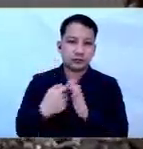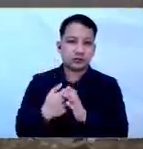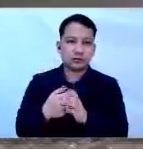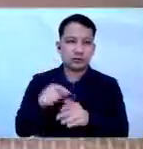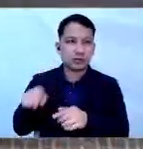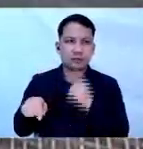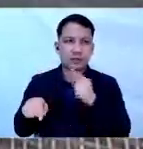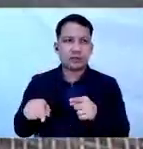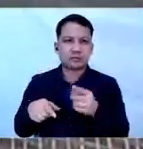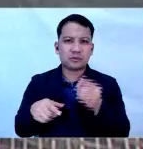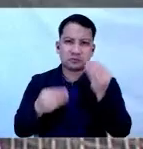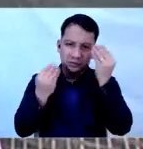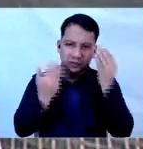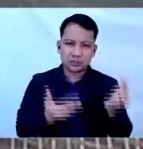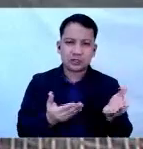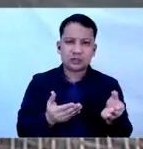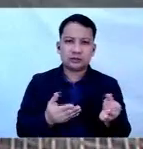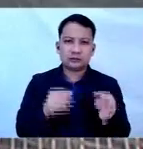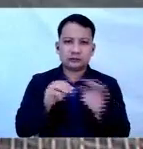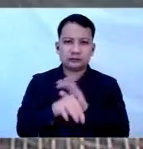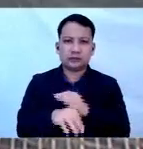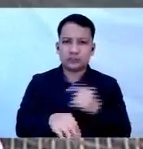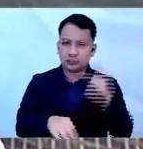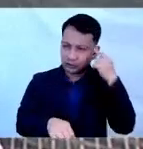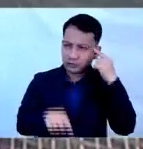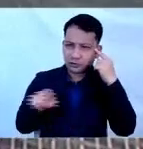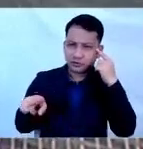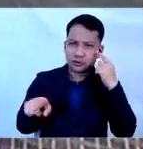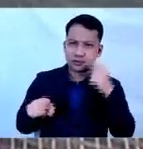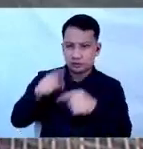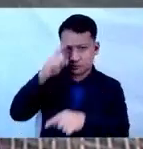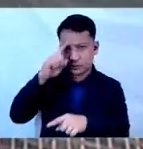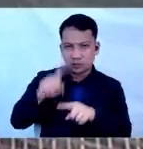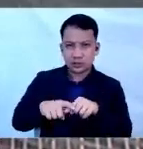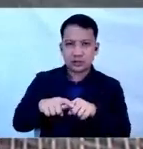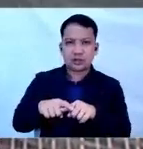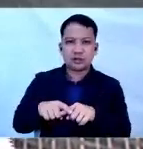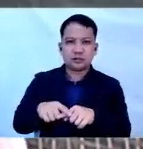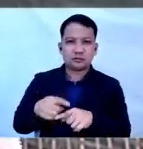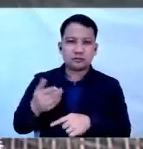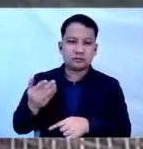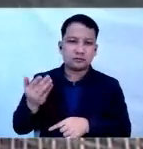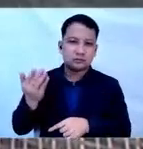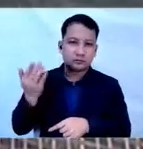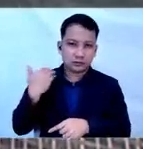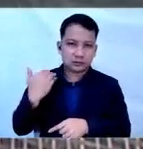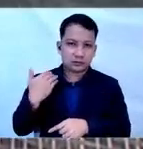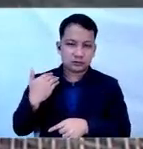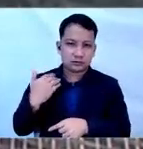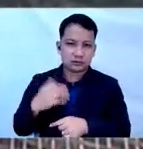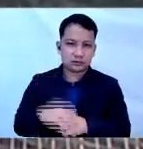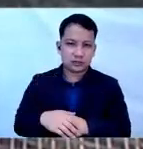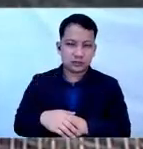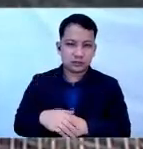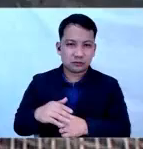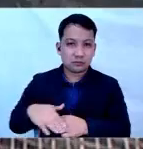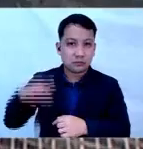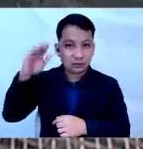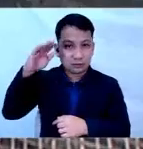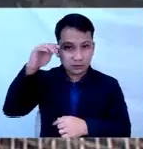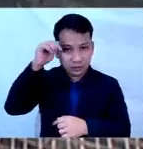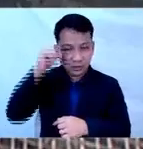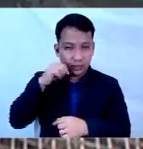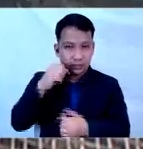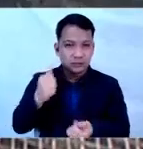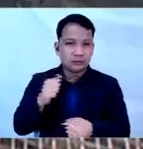panununog. Ang ano kasi dyan, yung nangungupahan kasi dyan, kuya, ano po, adik po yun. Nagsabo po muna